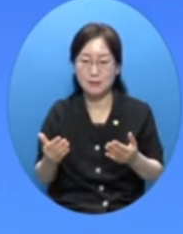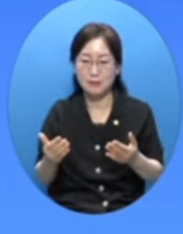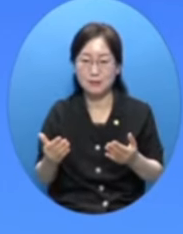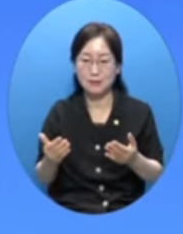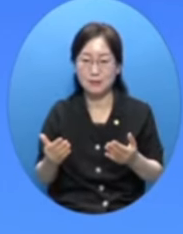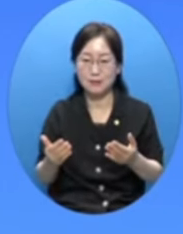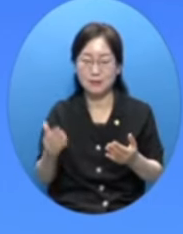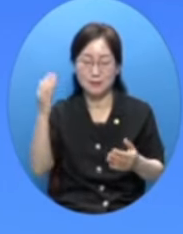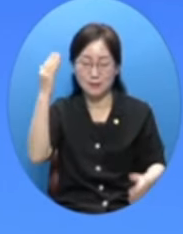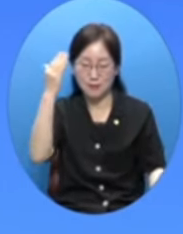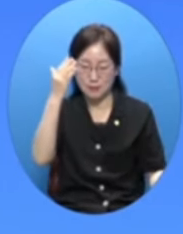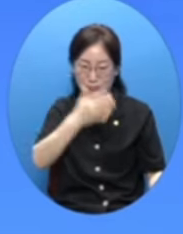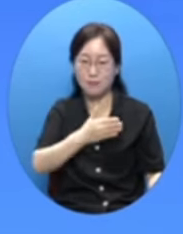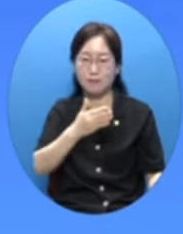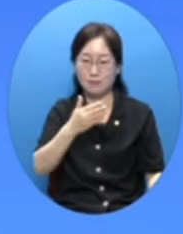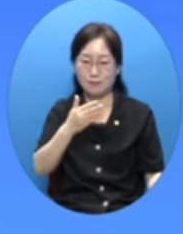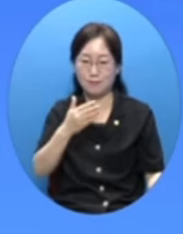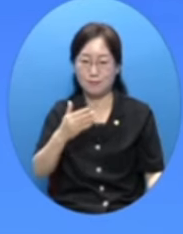청결함,